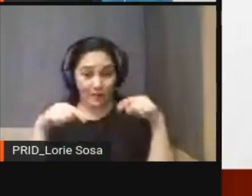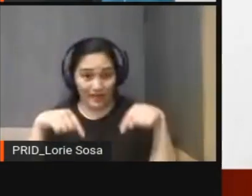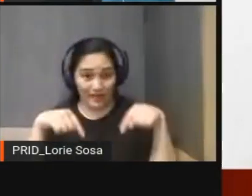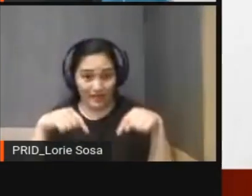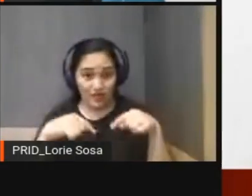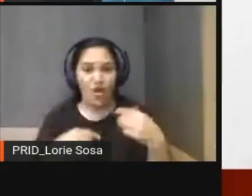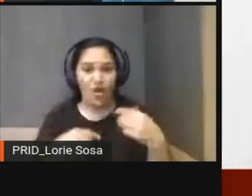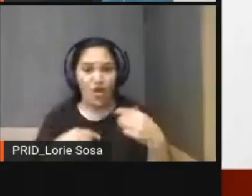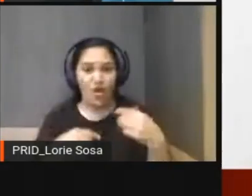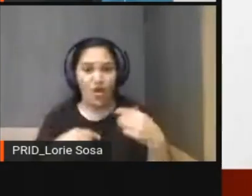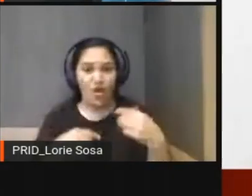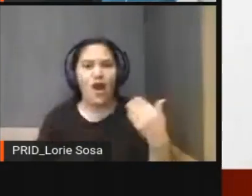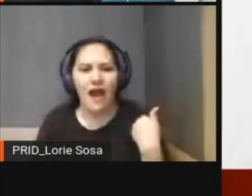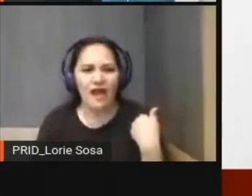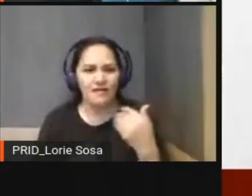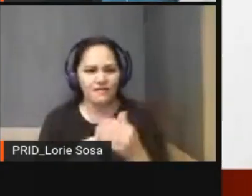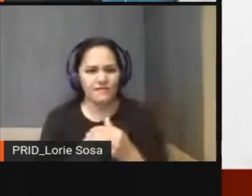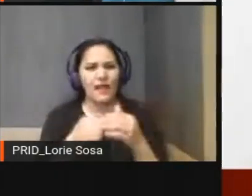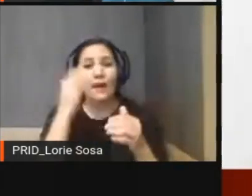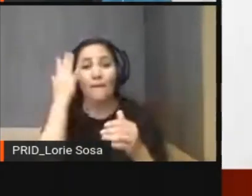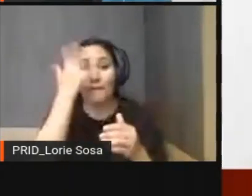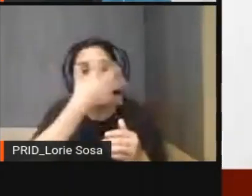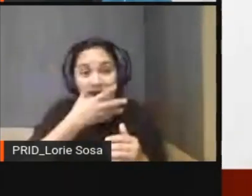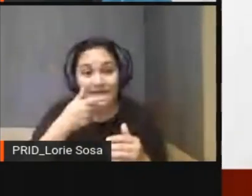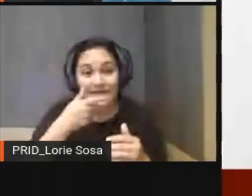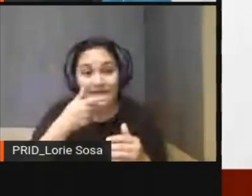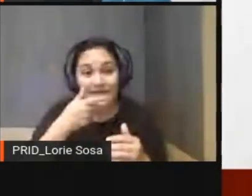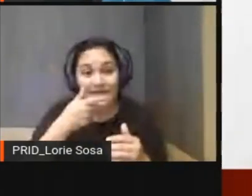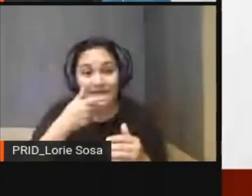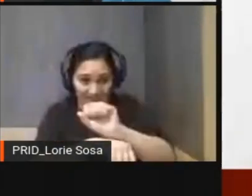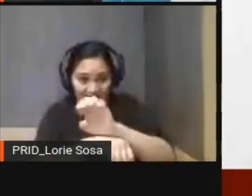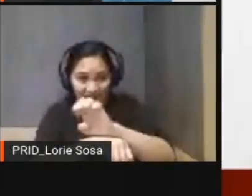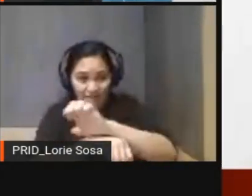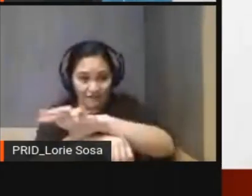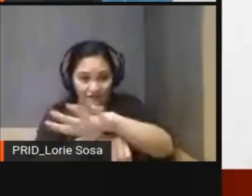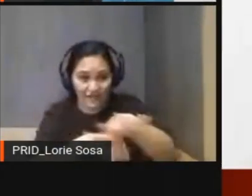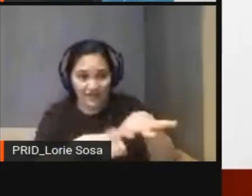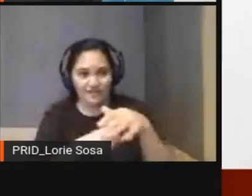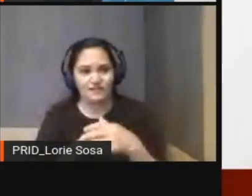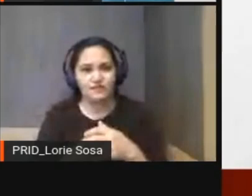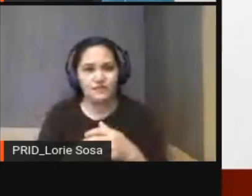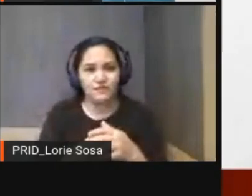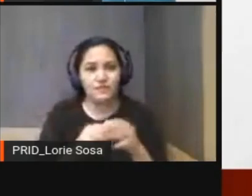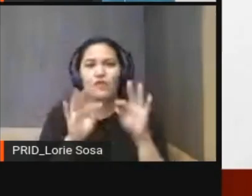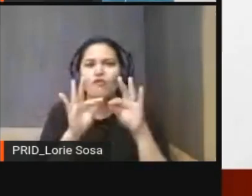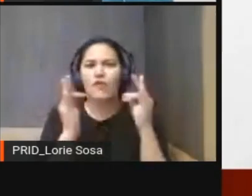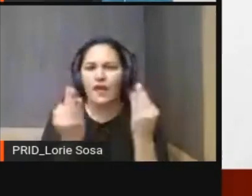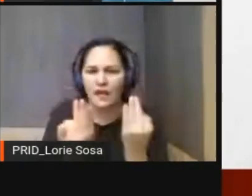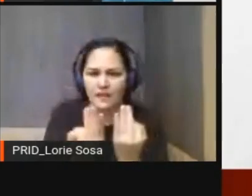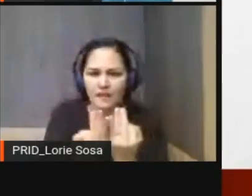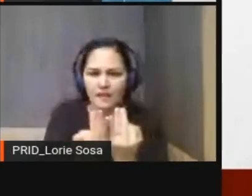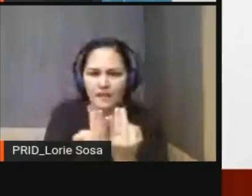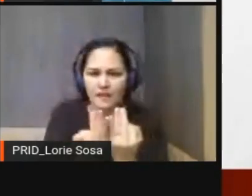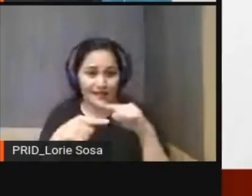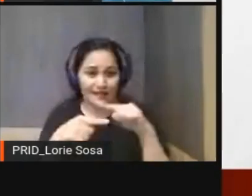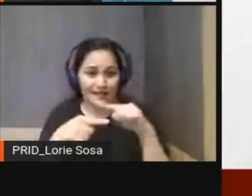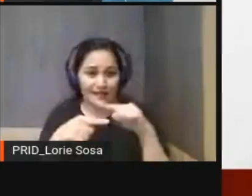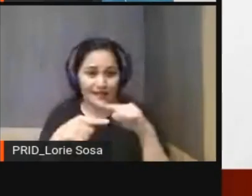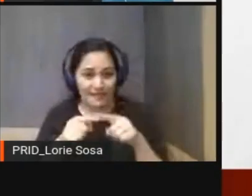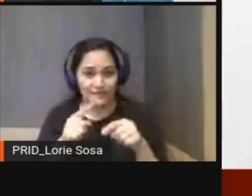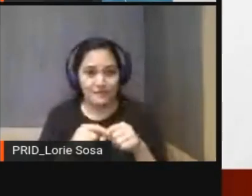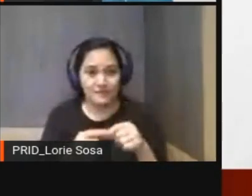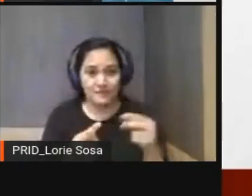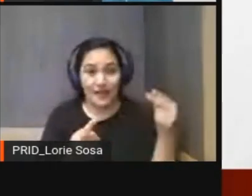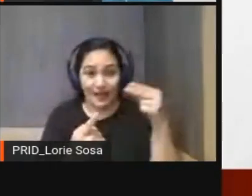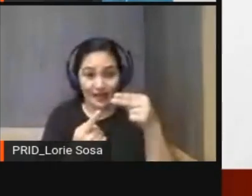Ibig sabihin, lumabas pa sa ating mga pamilya, sa mga kaibigan, hanggat sa umabot yung ating mga istorya